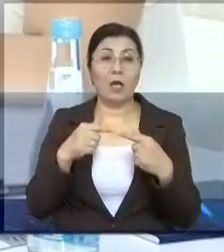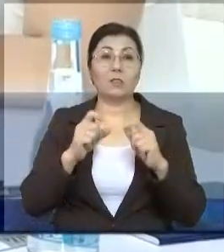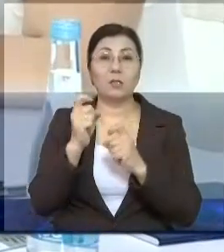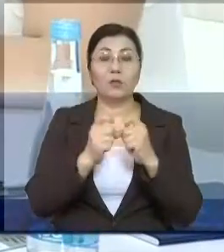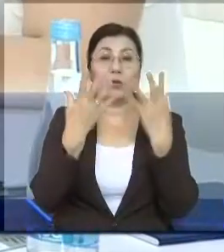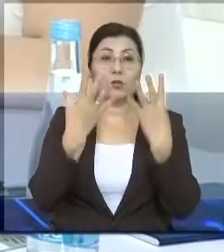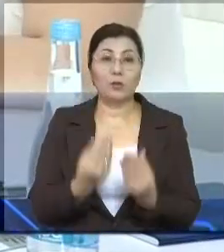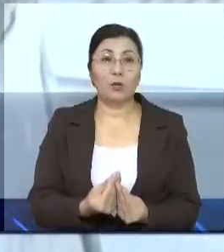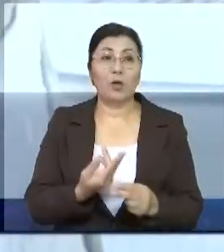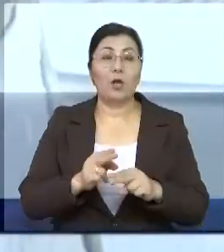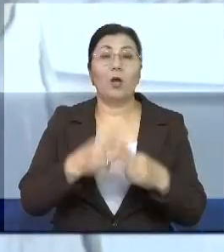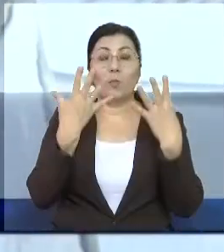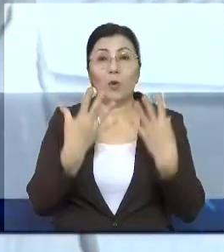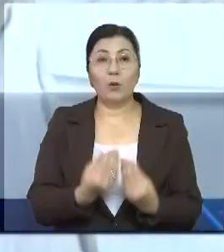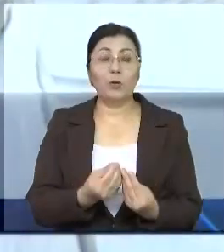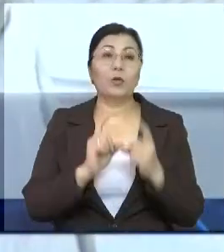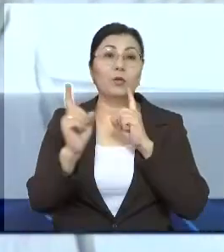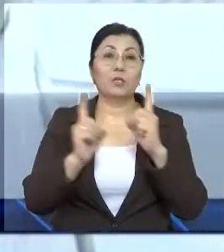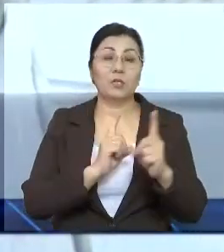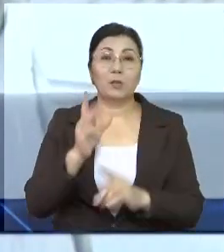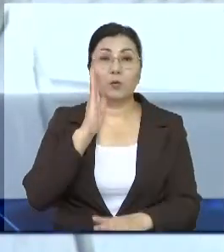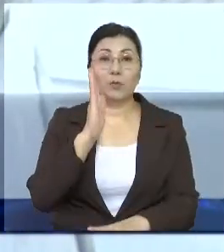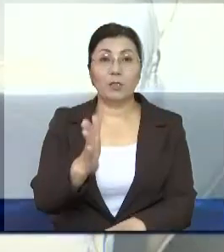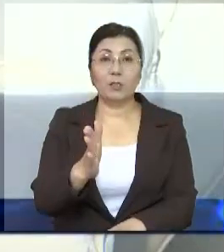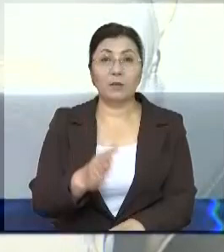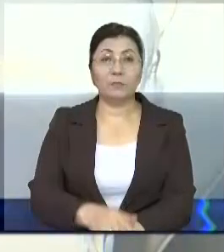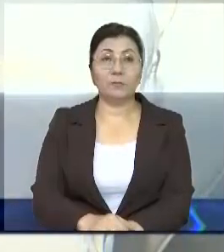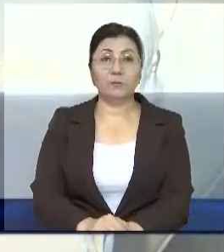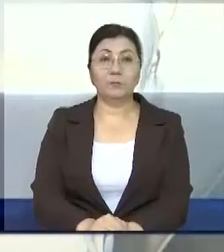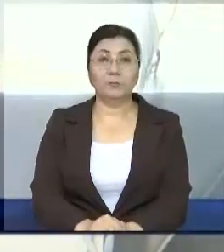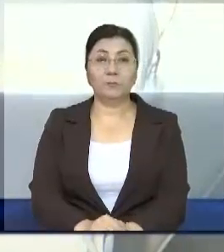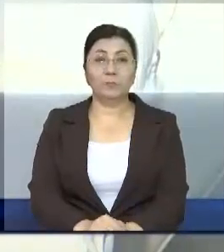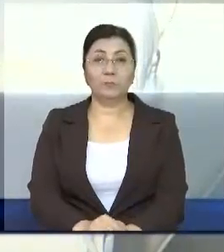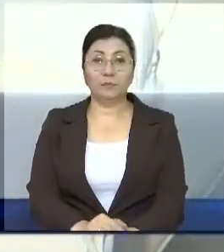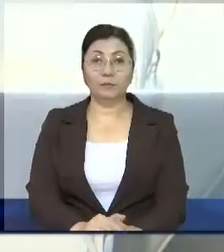осы тақырыпта Біріккен Ұлттар ұйымының жиыны өтпек. Нұрбол Жауынбаев, Досжан Жасұлан, Ақтөбе телеарнасы.